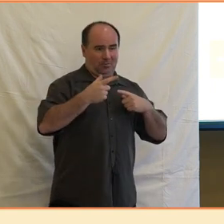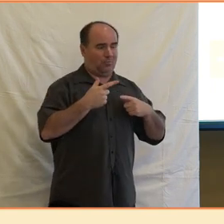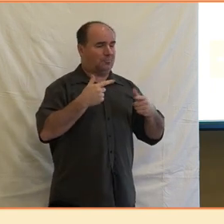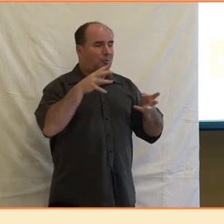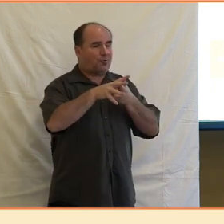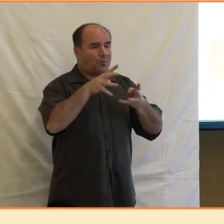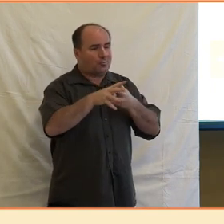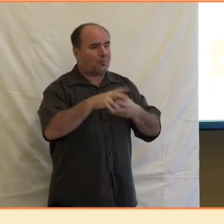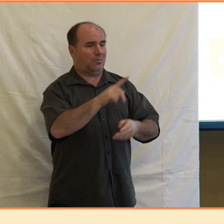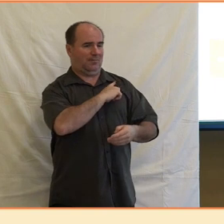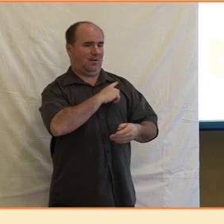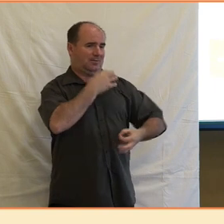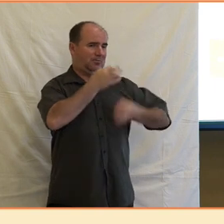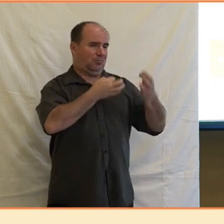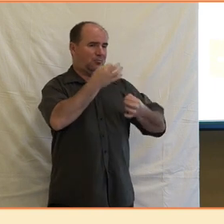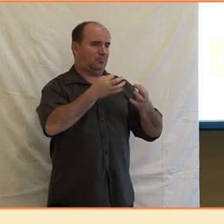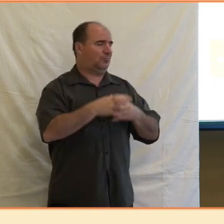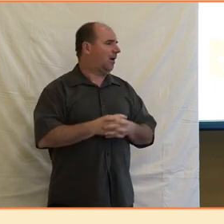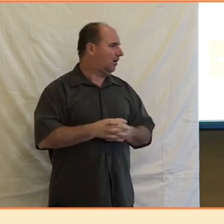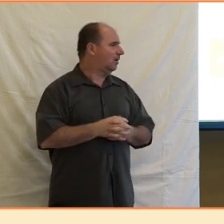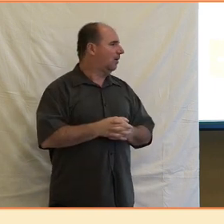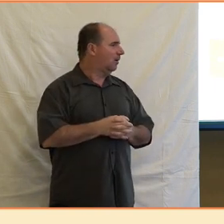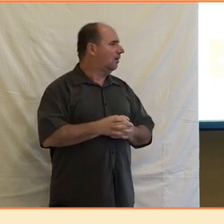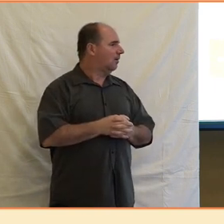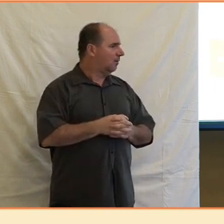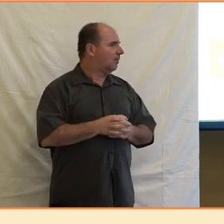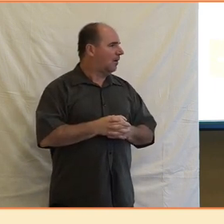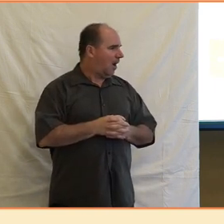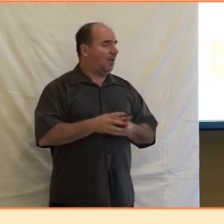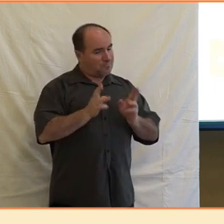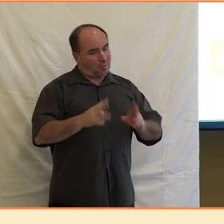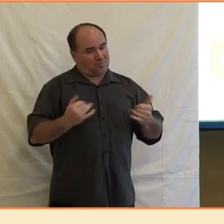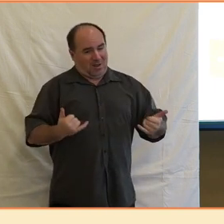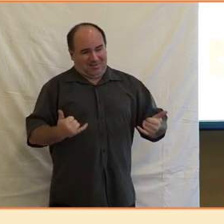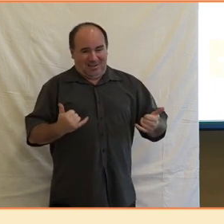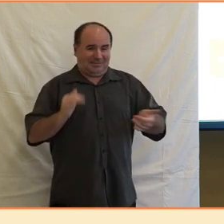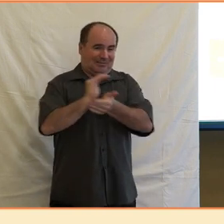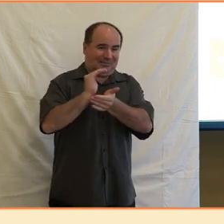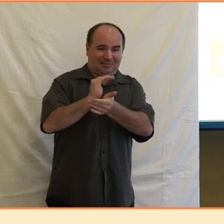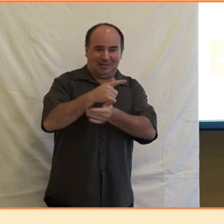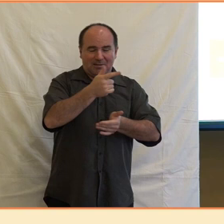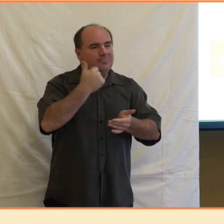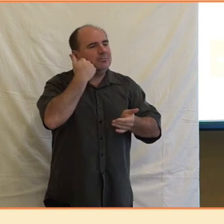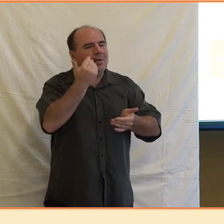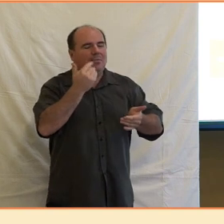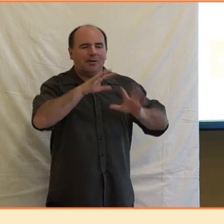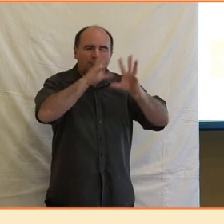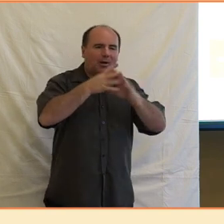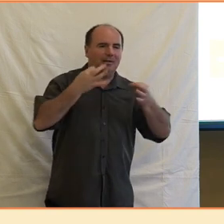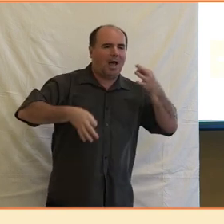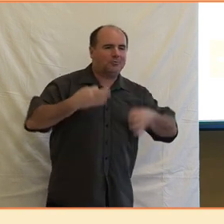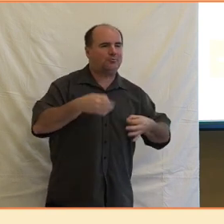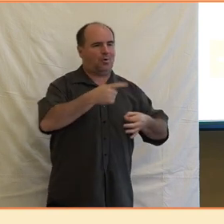zobrazována jejich alternativní realita. Nicméně k tomu možná v současné době ještě nemají všechny instrumenty a